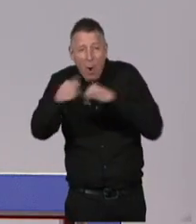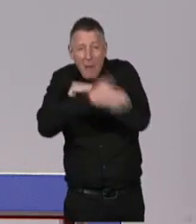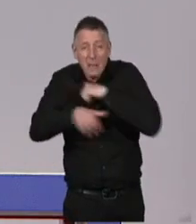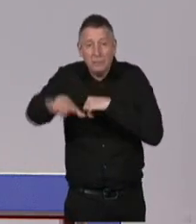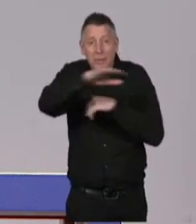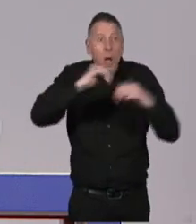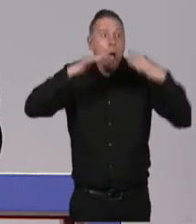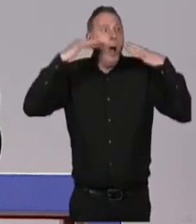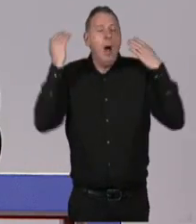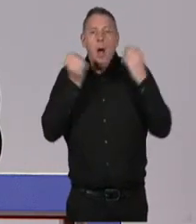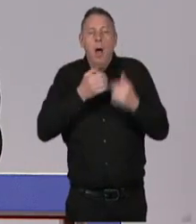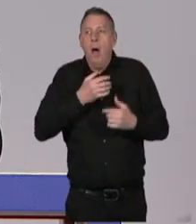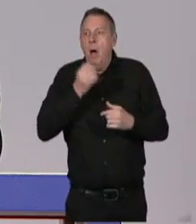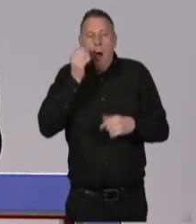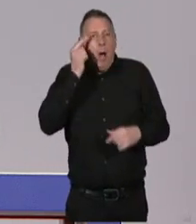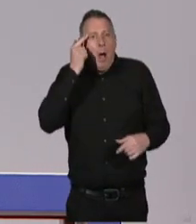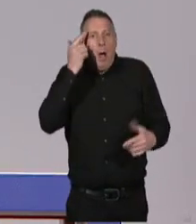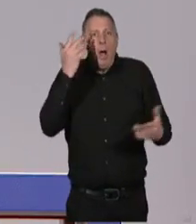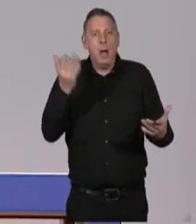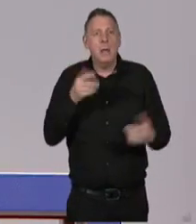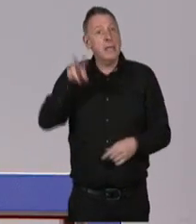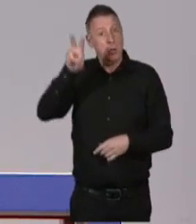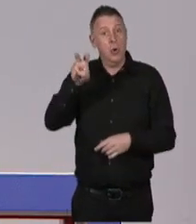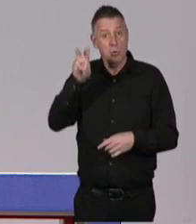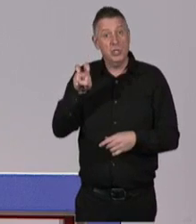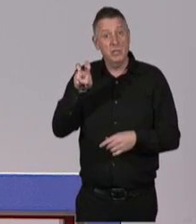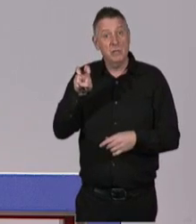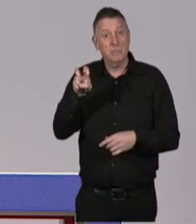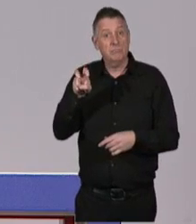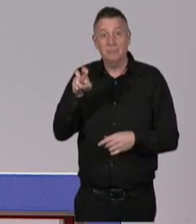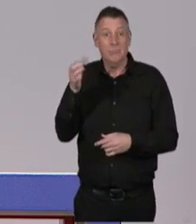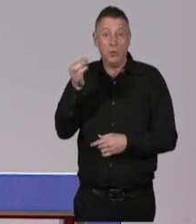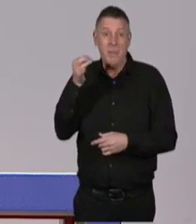L'écologie s'est imposée à moi il y a longtemps.